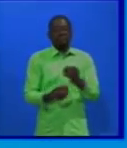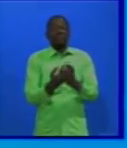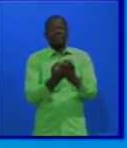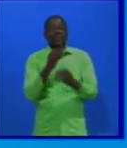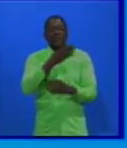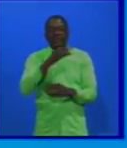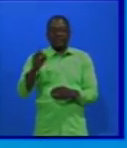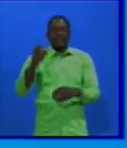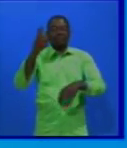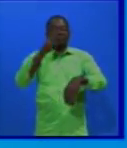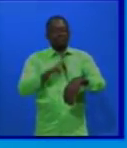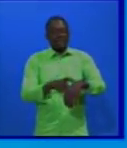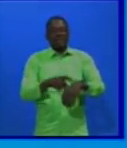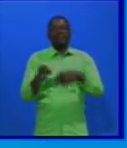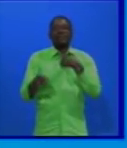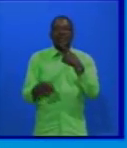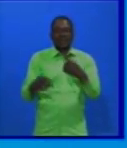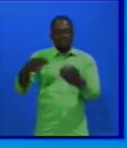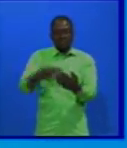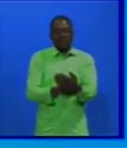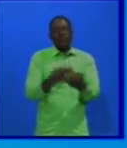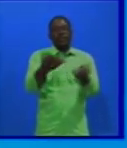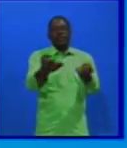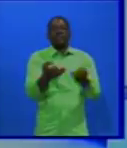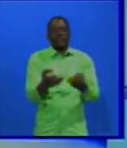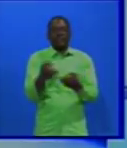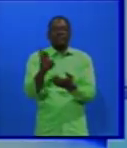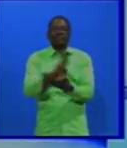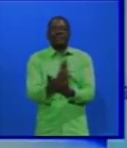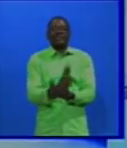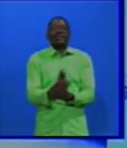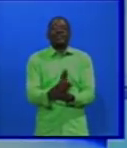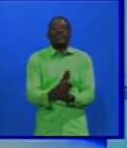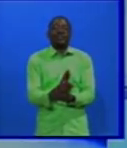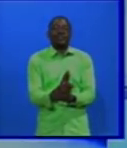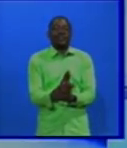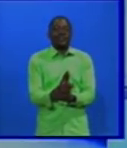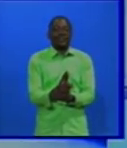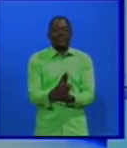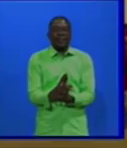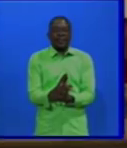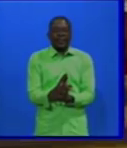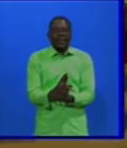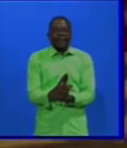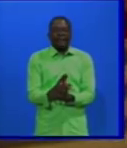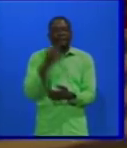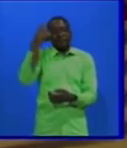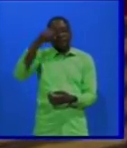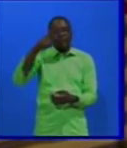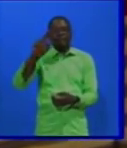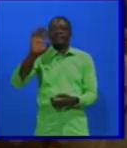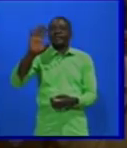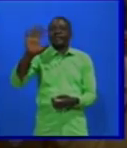temps d'évoquer les nouveaux besoins. Reportage Jean-Hugues Bayala Tangakafando. Pour la 5e fois,